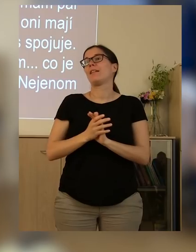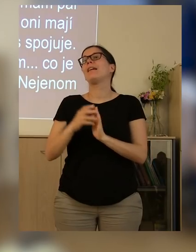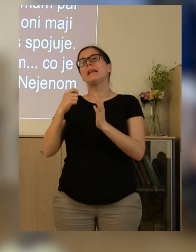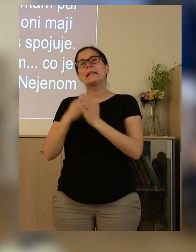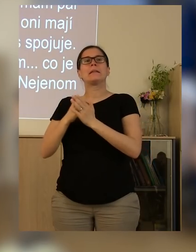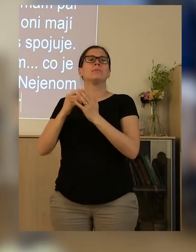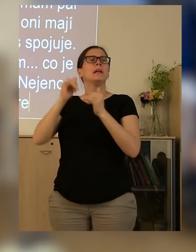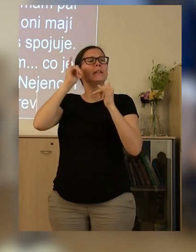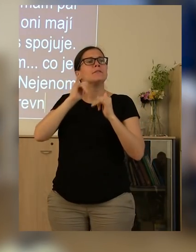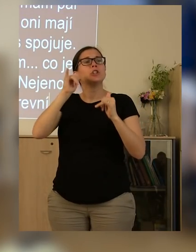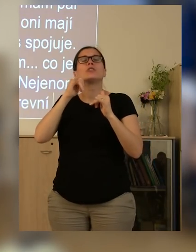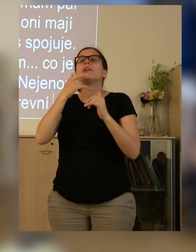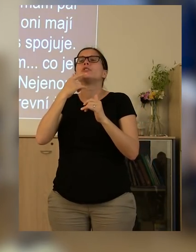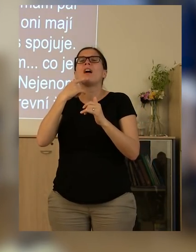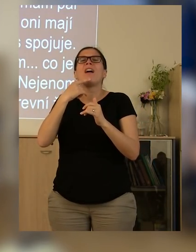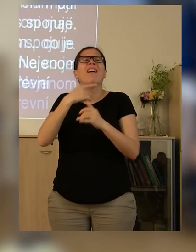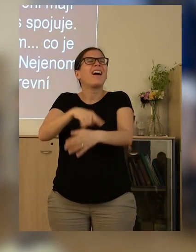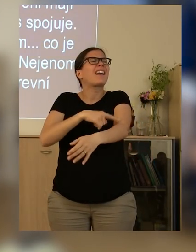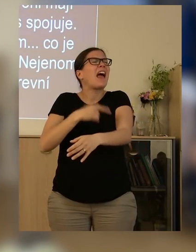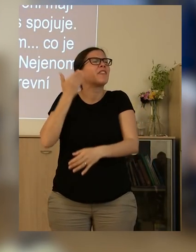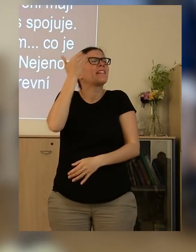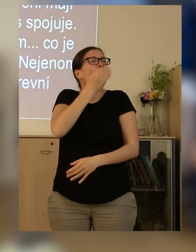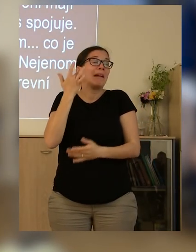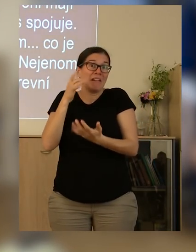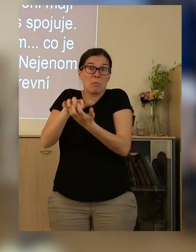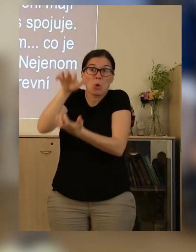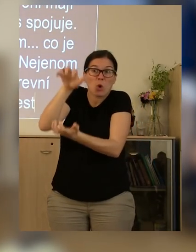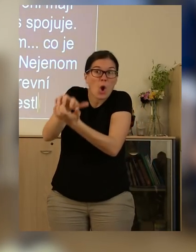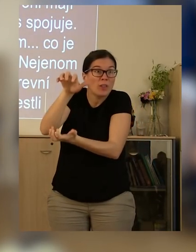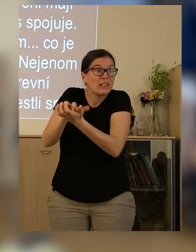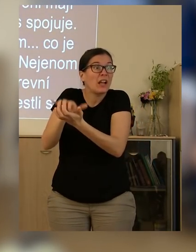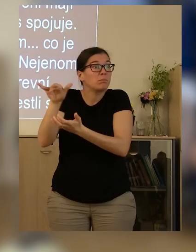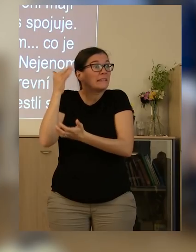teplokrevní živočichové. My nevíme, jestli sní krokodýl.